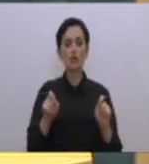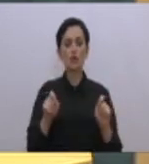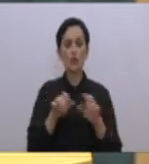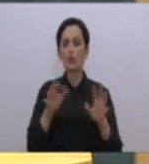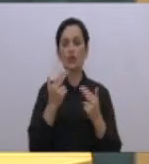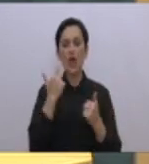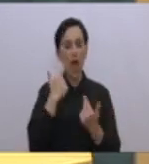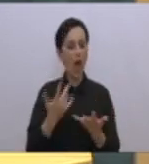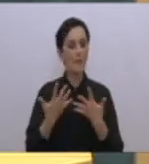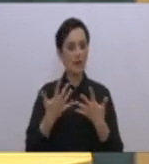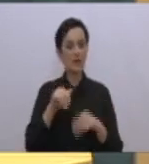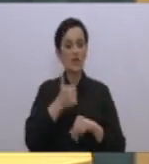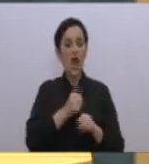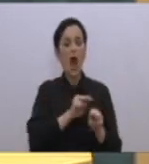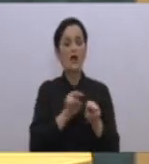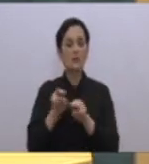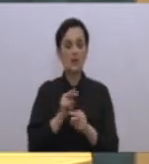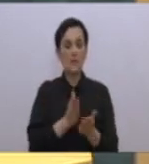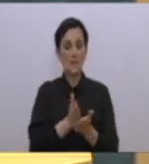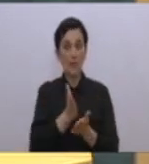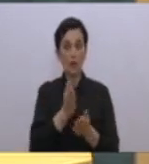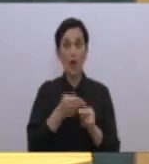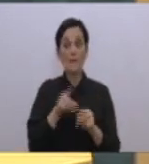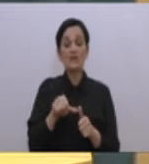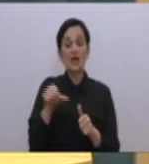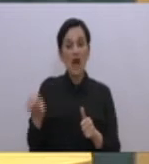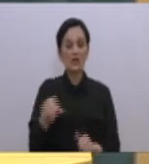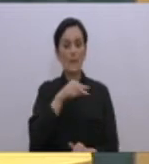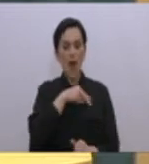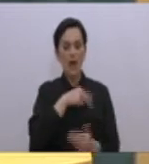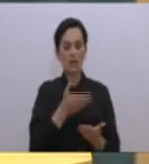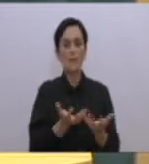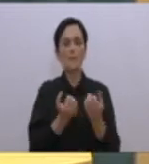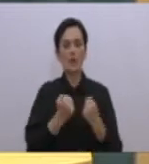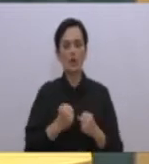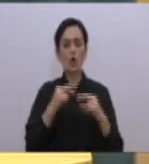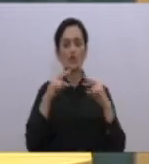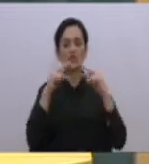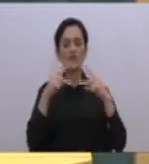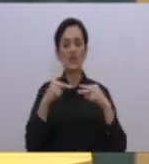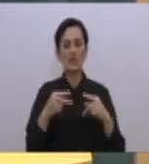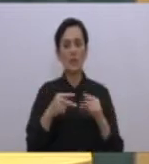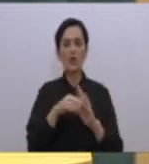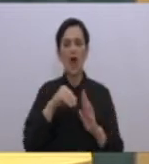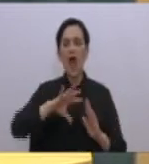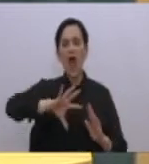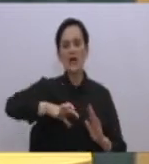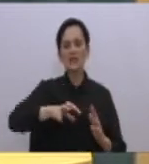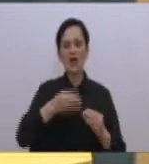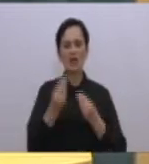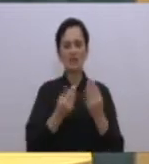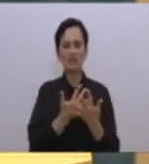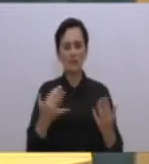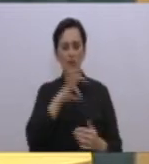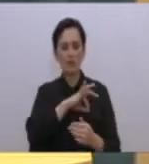და ეფექტიანი ადმინისტრირების მიმართულებით. Ამას გარდა პარლამენტმა მიიღო ცვლილებები ლატარიების, აზარტული და მომგებიანი